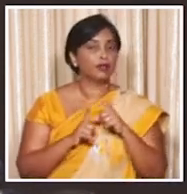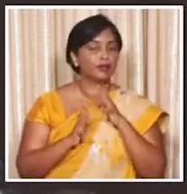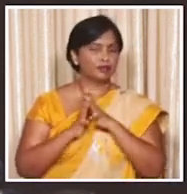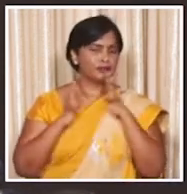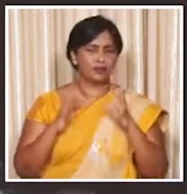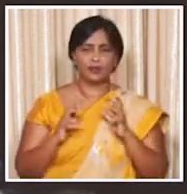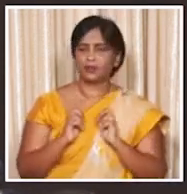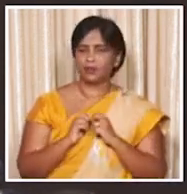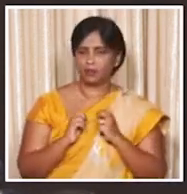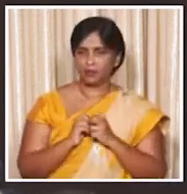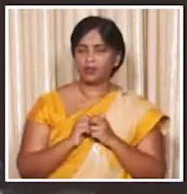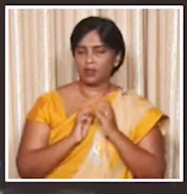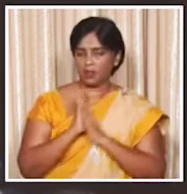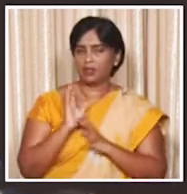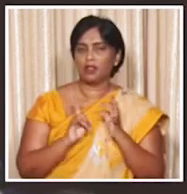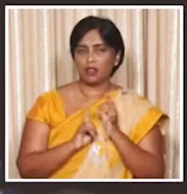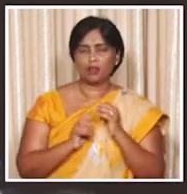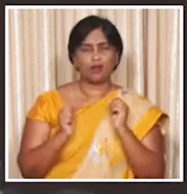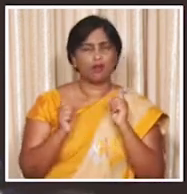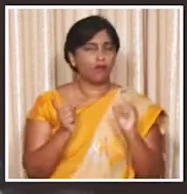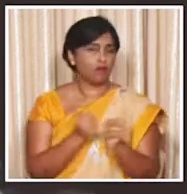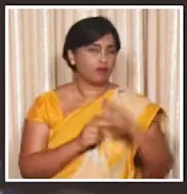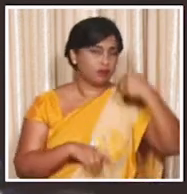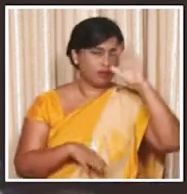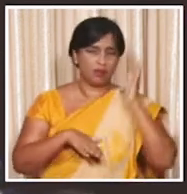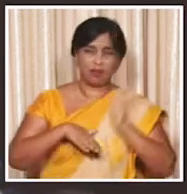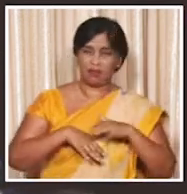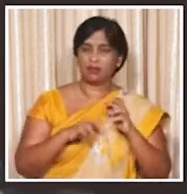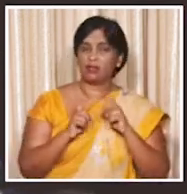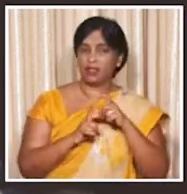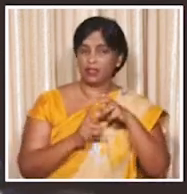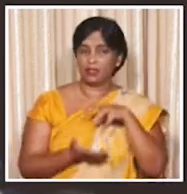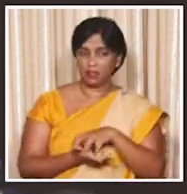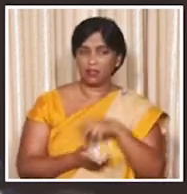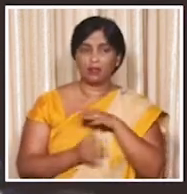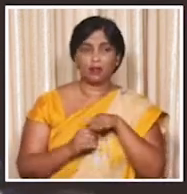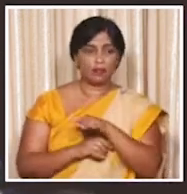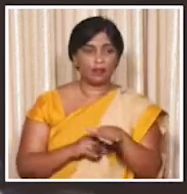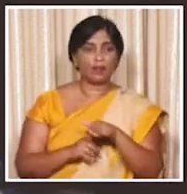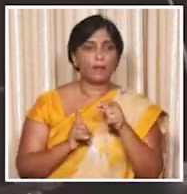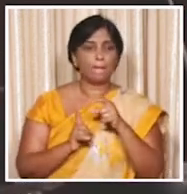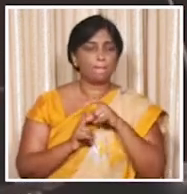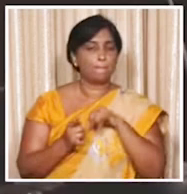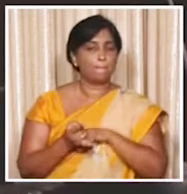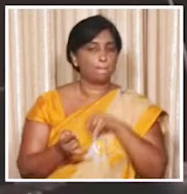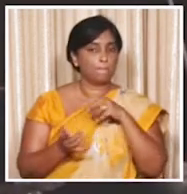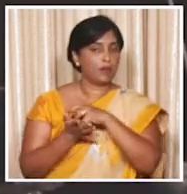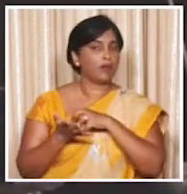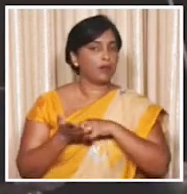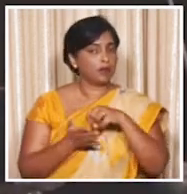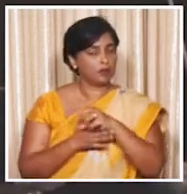கௌரவ அமைச்சர் அவர்களே, இந்த மாவட்டங்களில் இருந்து நீங்கள் பிரதேச செயலாளர் அடிப்படையில் பிரிவுகளின் அடிப்படையில் தான் கல்வியியல்